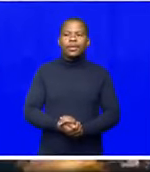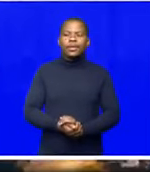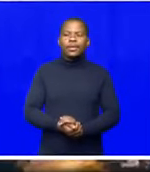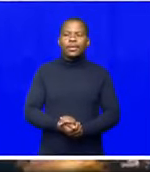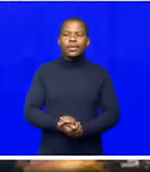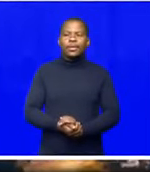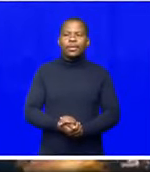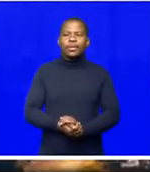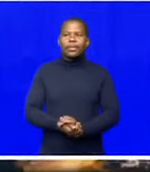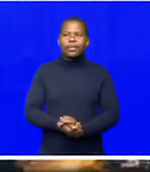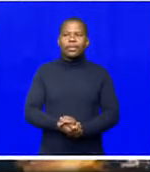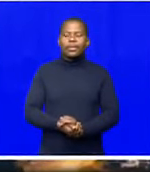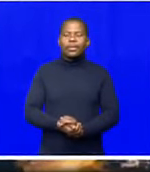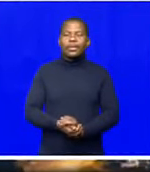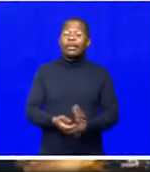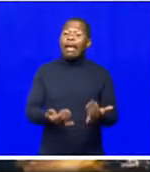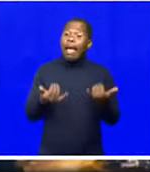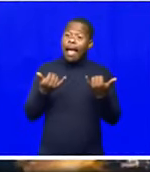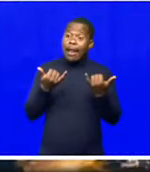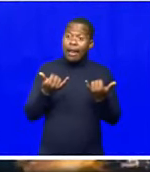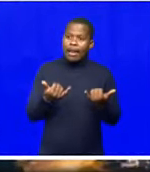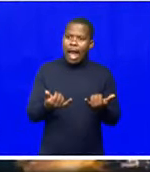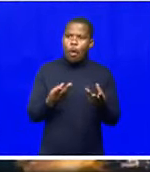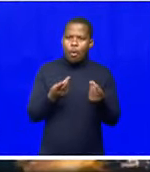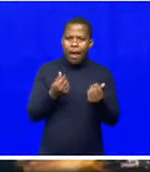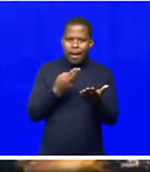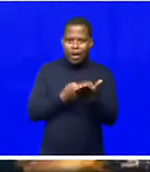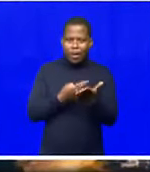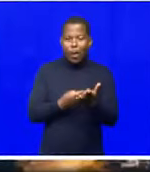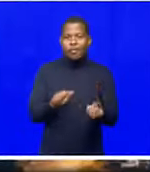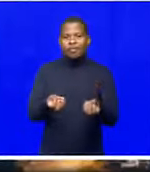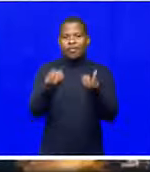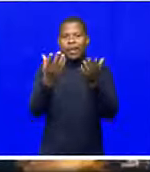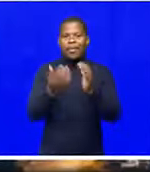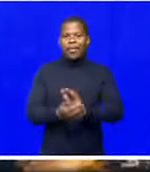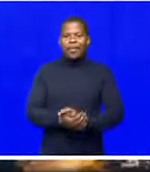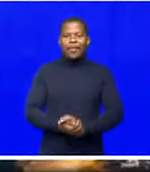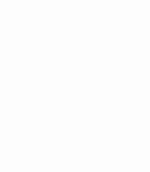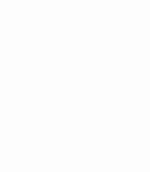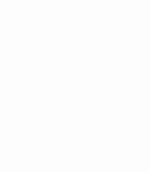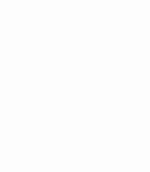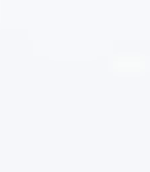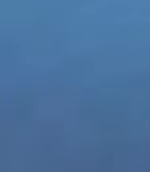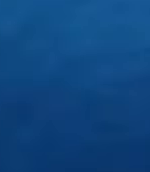nakaDW. Ngwane lomuhle kulesikhathi sidawemukela umbiko wetimali.